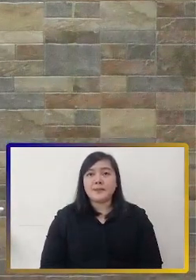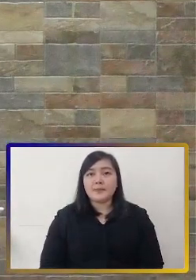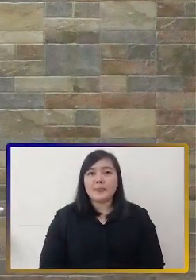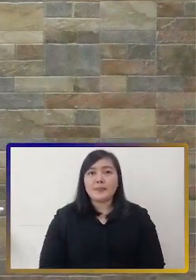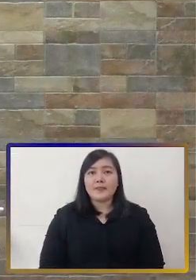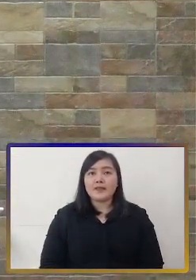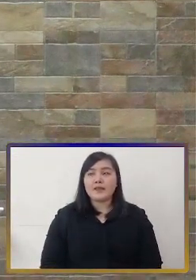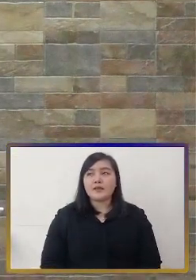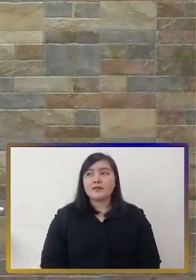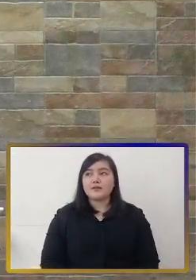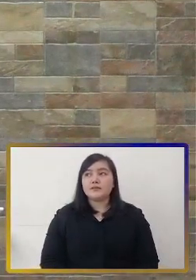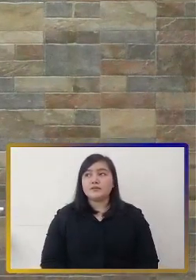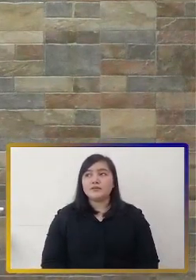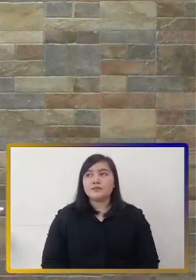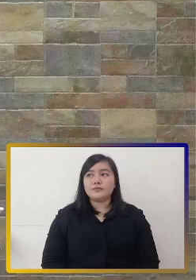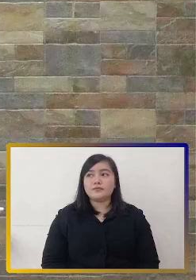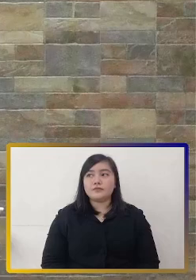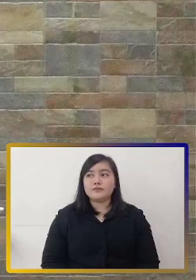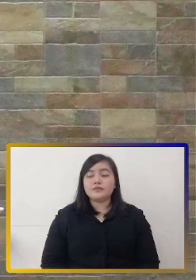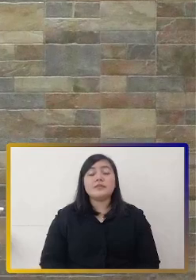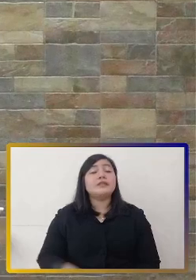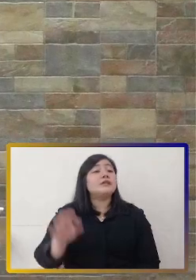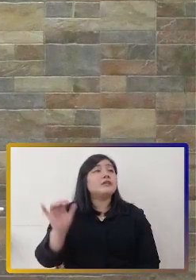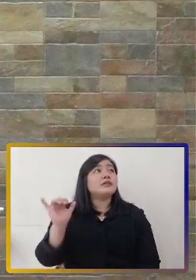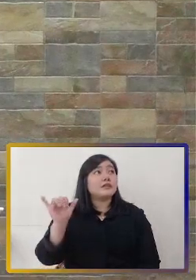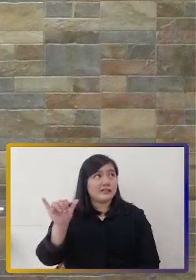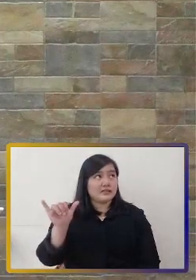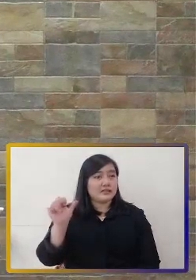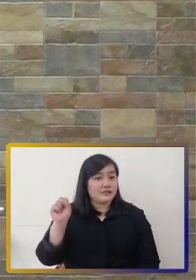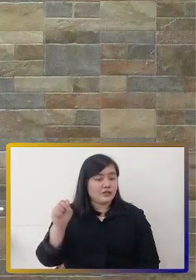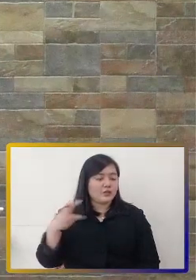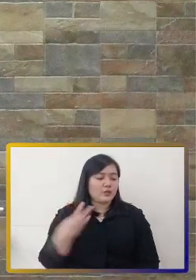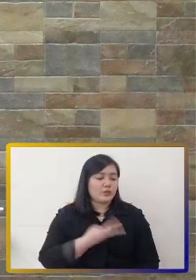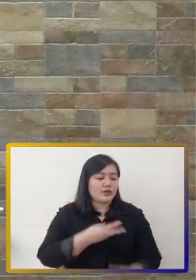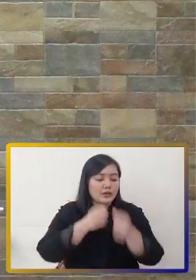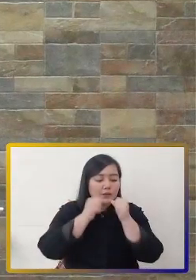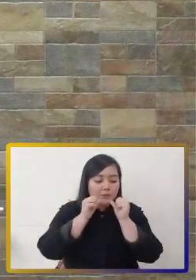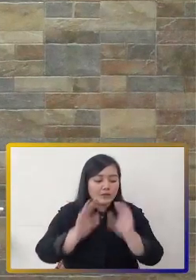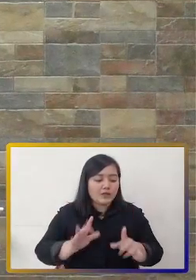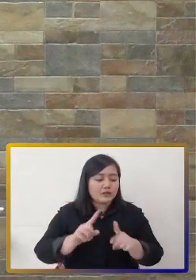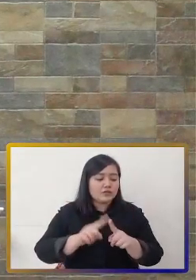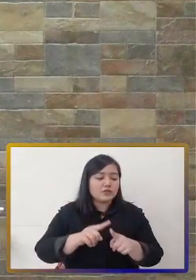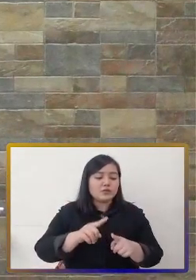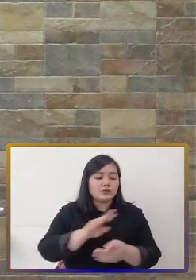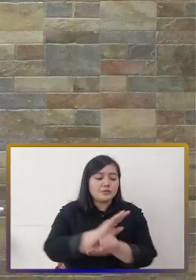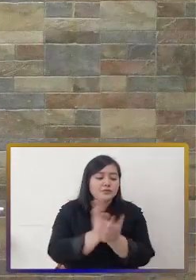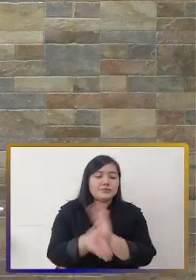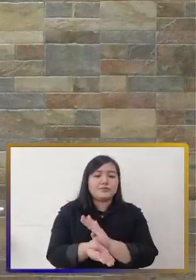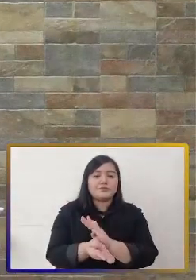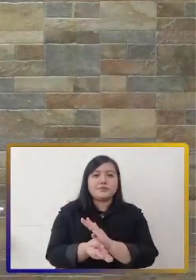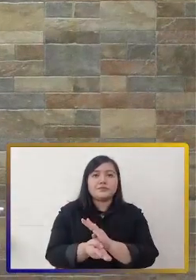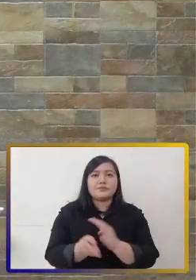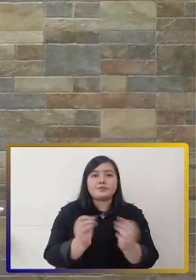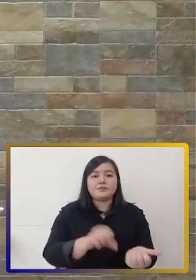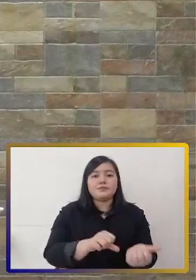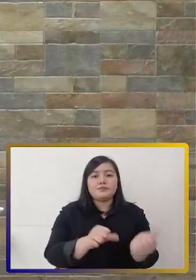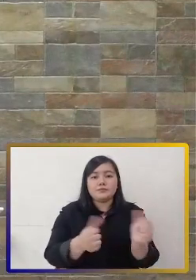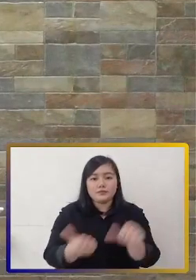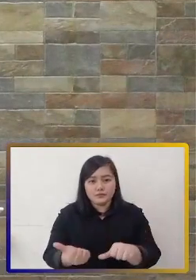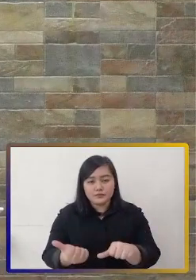oh, don't get me wrong. Yes, we are blessed to be a Baptist. But, brethren,